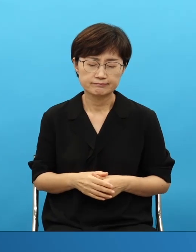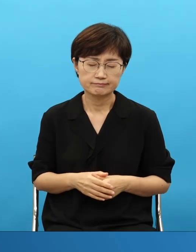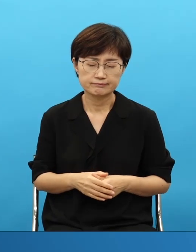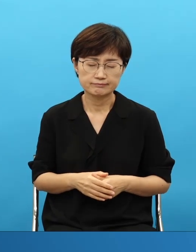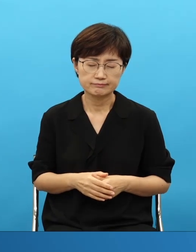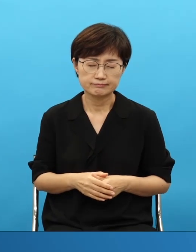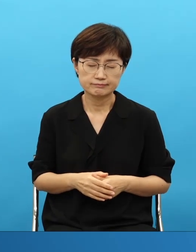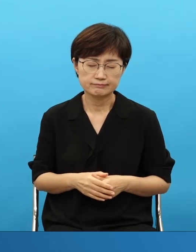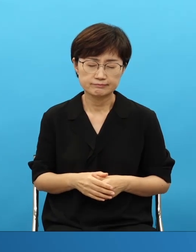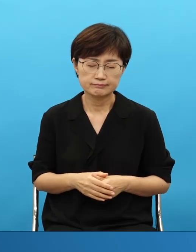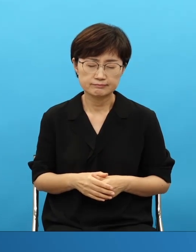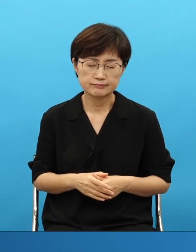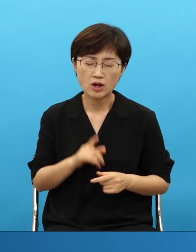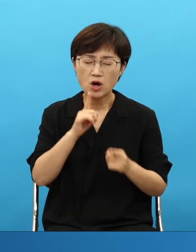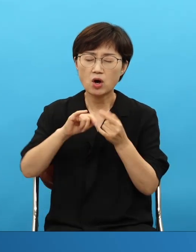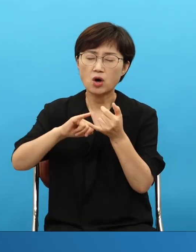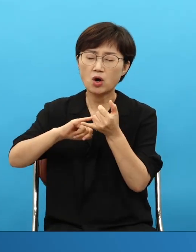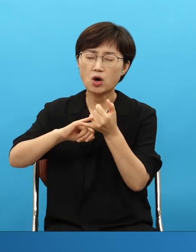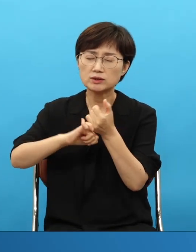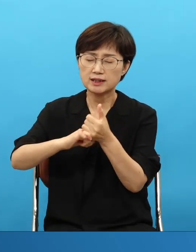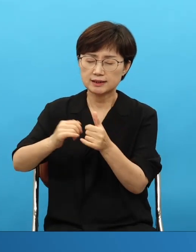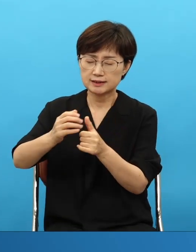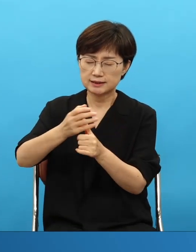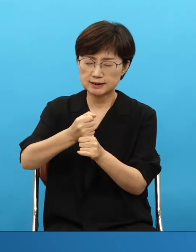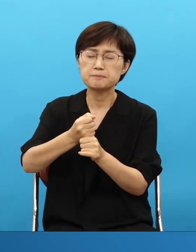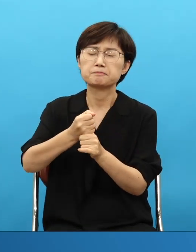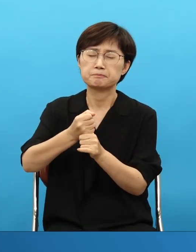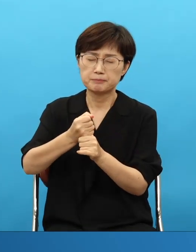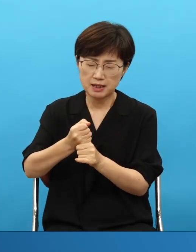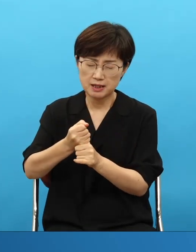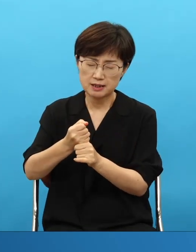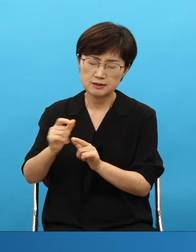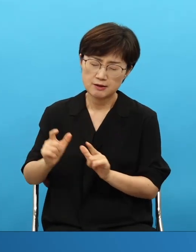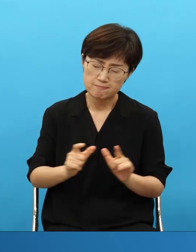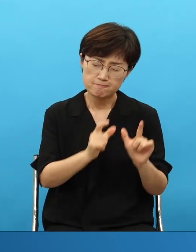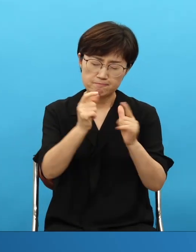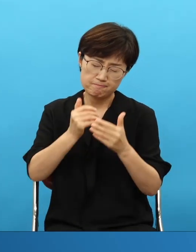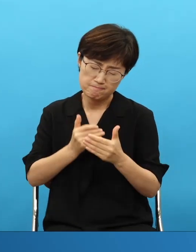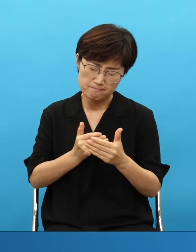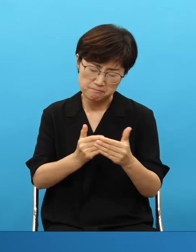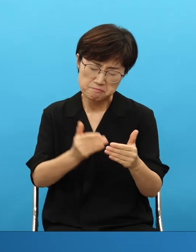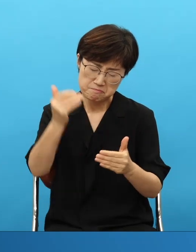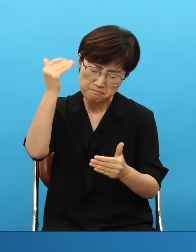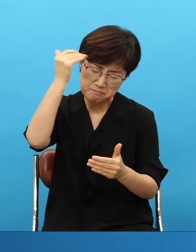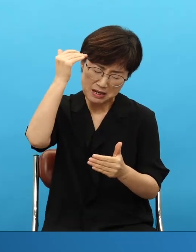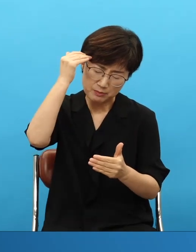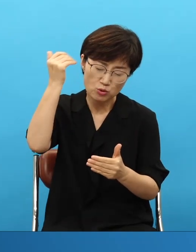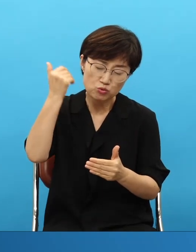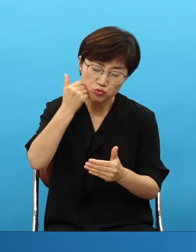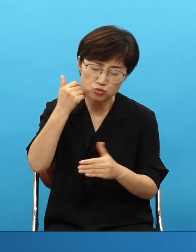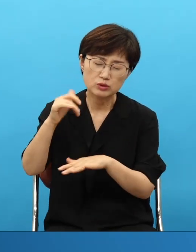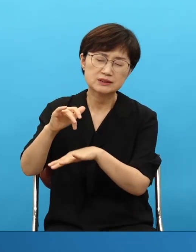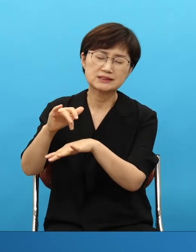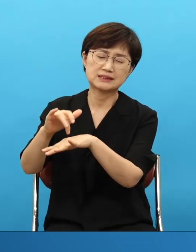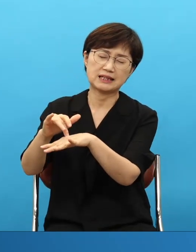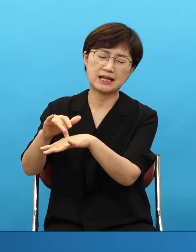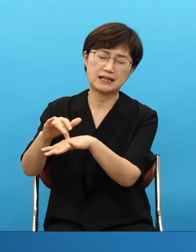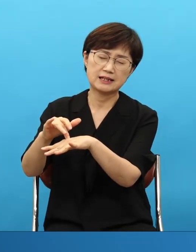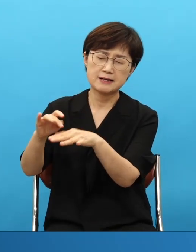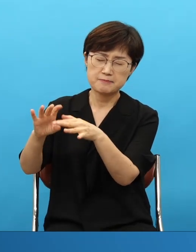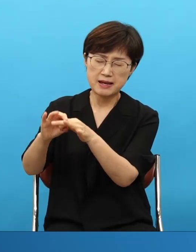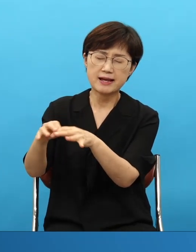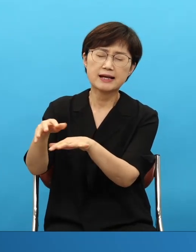旅 언약의여정을가는저희들의앞을가로막고방해하고있는사탄의강력한진이무너지